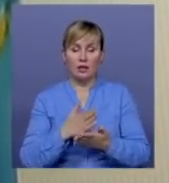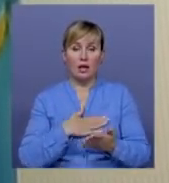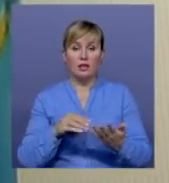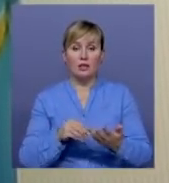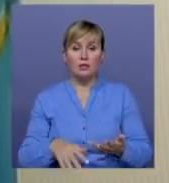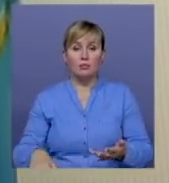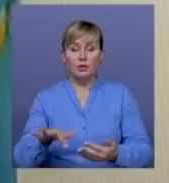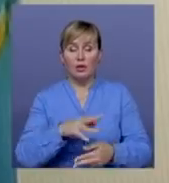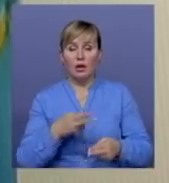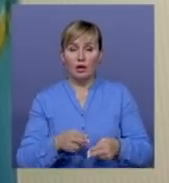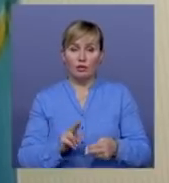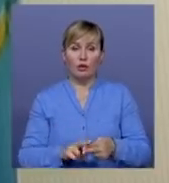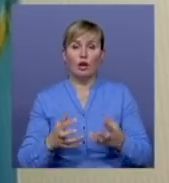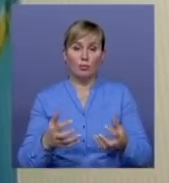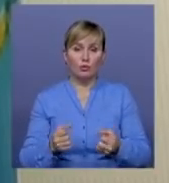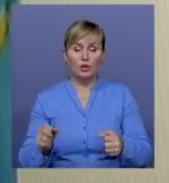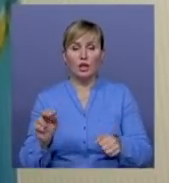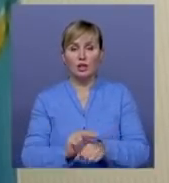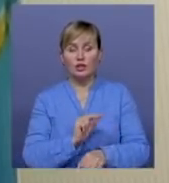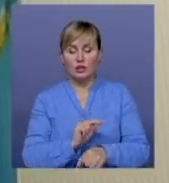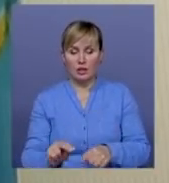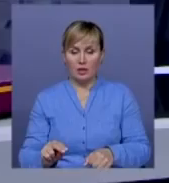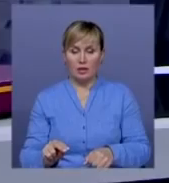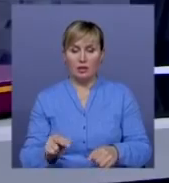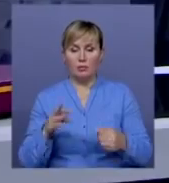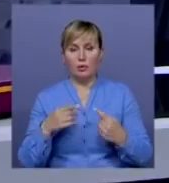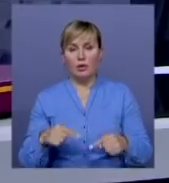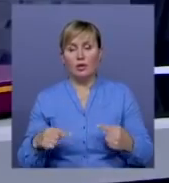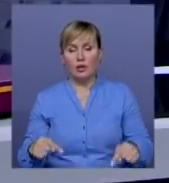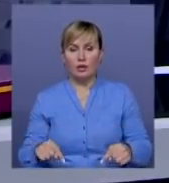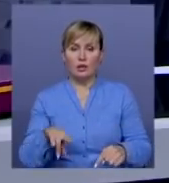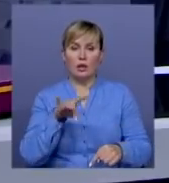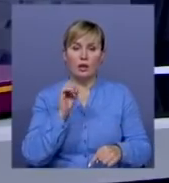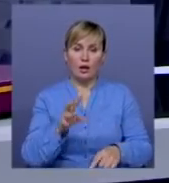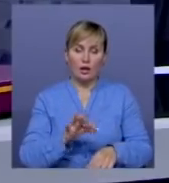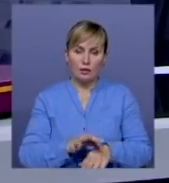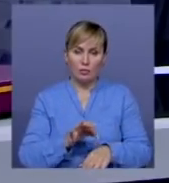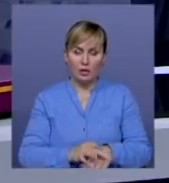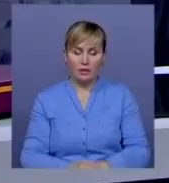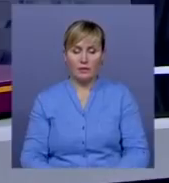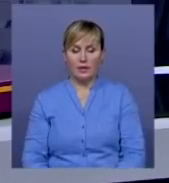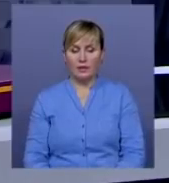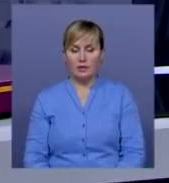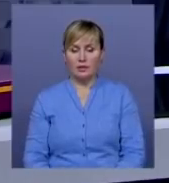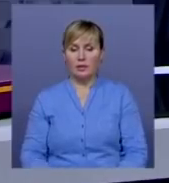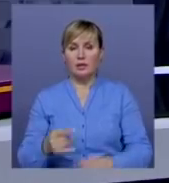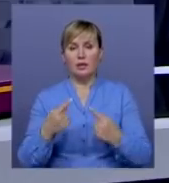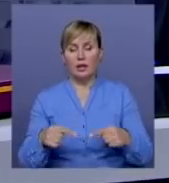которые получали лечение по некоторым онкозаболеваниям, и некоторые из